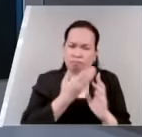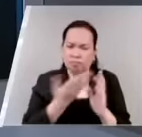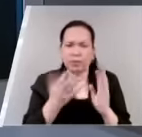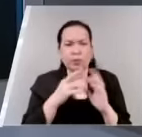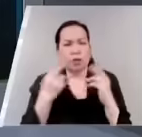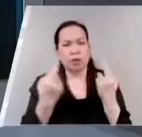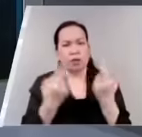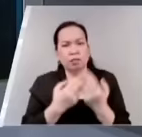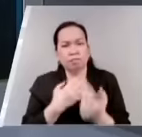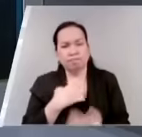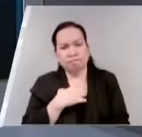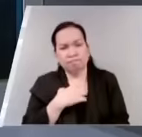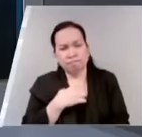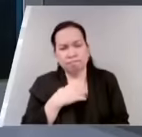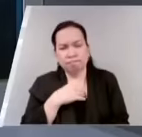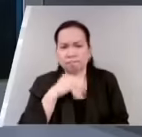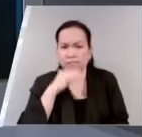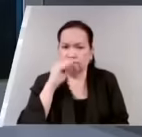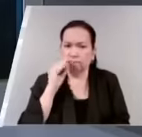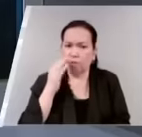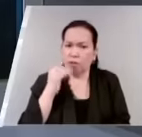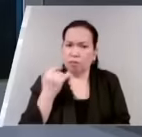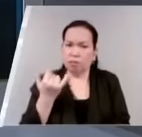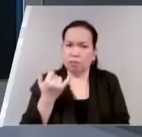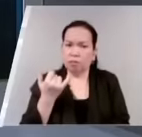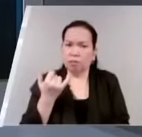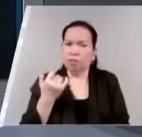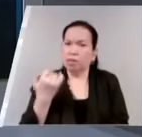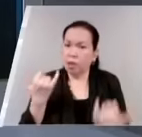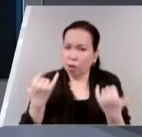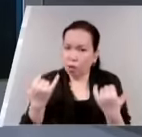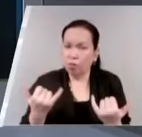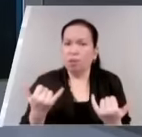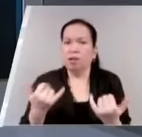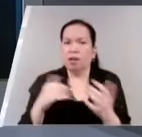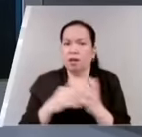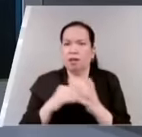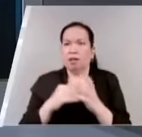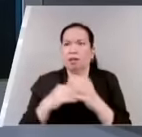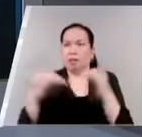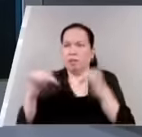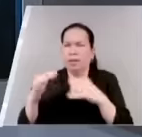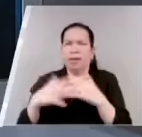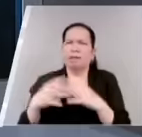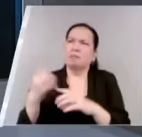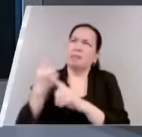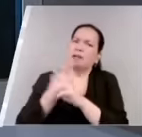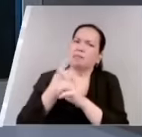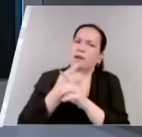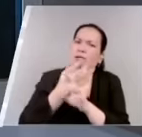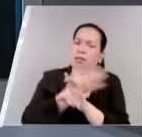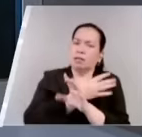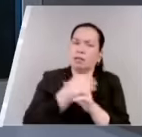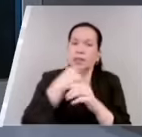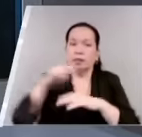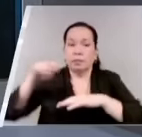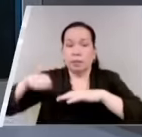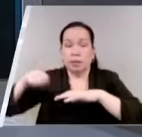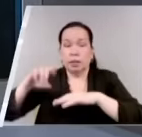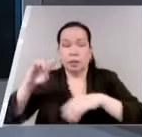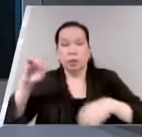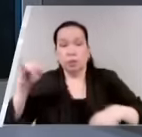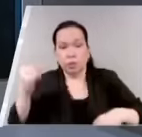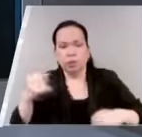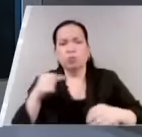sabugero dahil ngayon lang ulit nasundan ang case conference matapos ang ilang buwan. Pagtiyak naman ng Justice Department, tuloy-tuloy ang paggulong ng